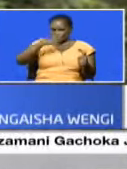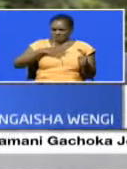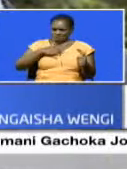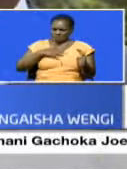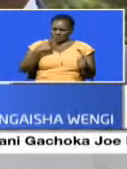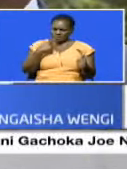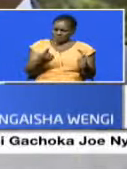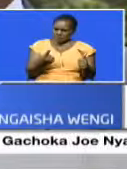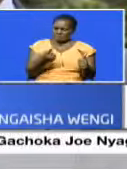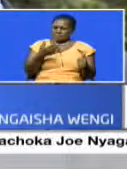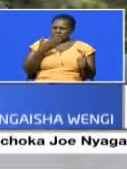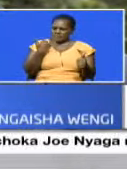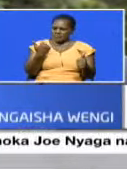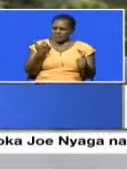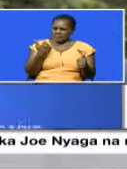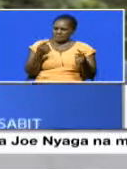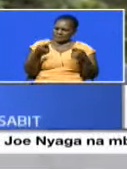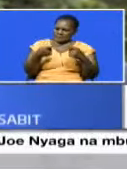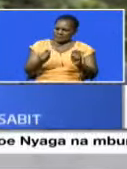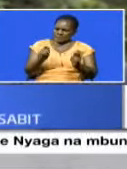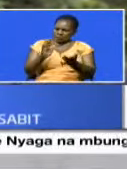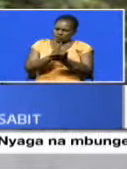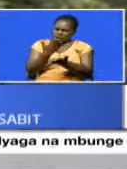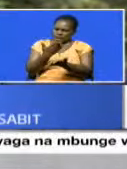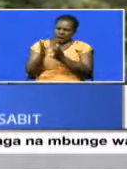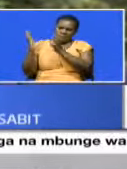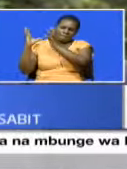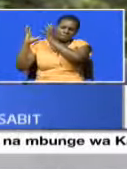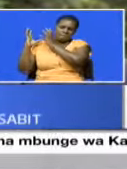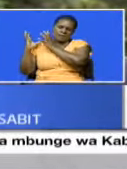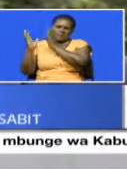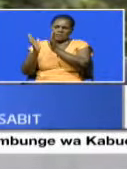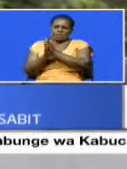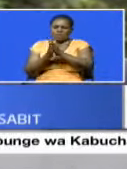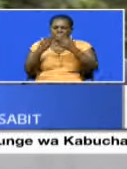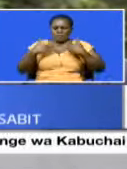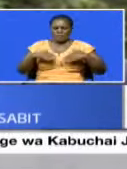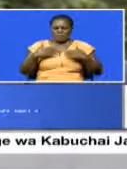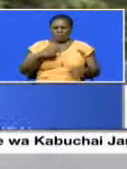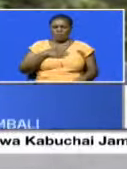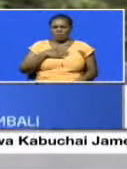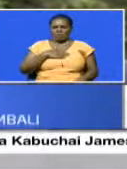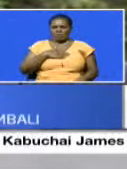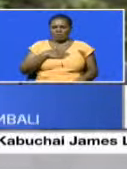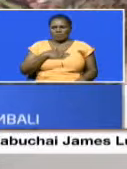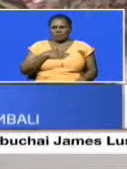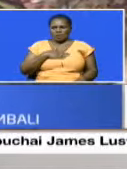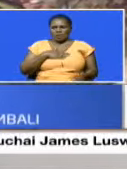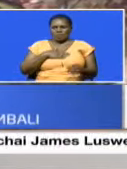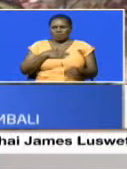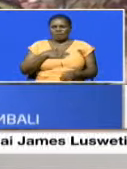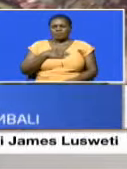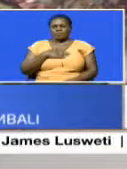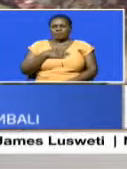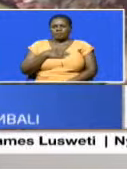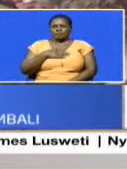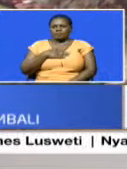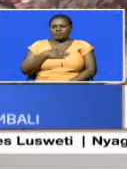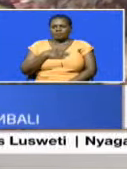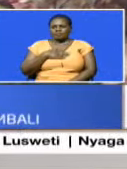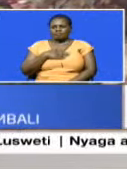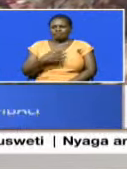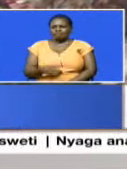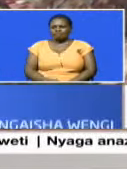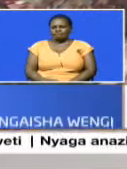said we must try to share this burden with our people, the most downtrodden.